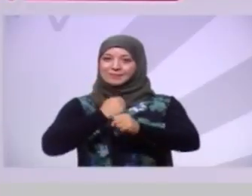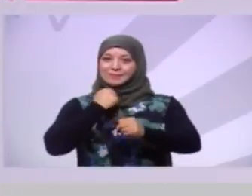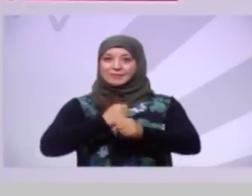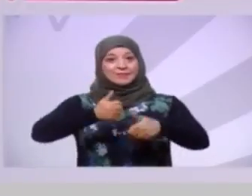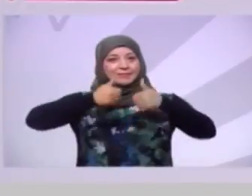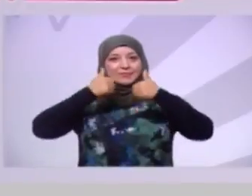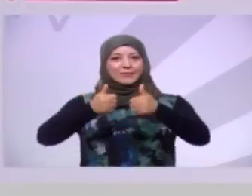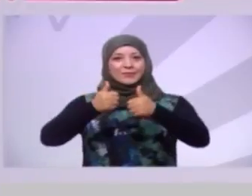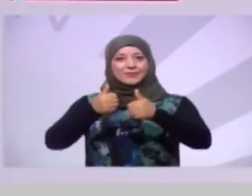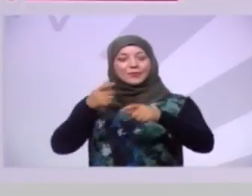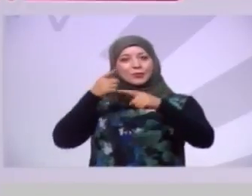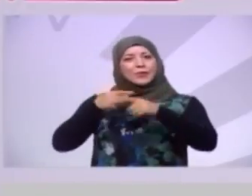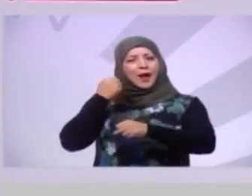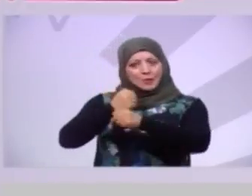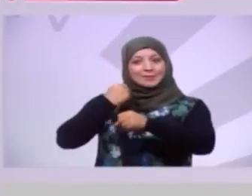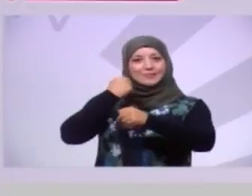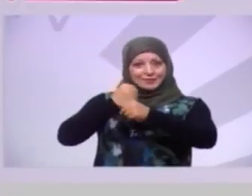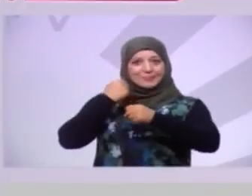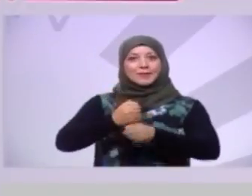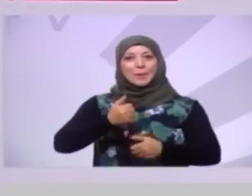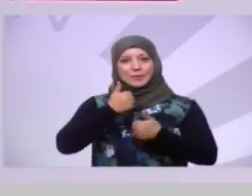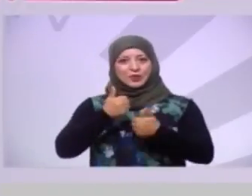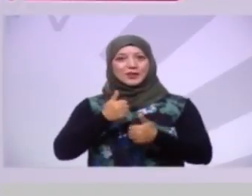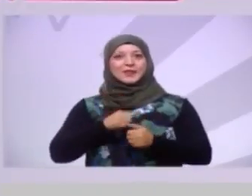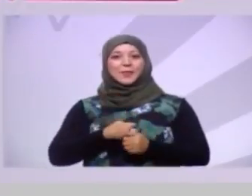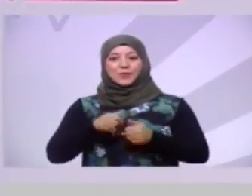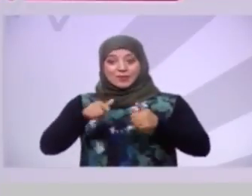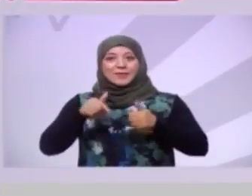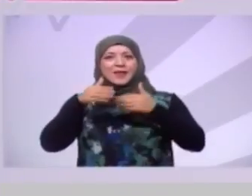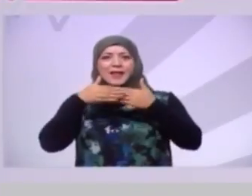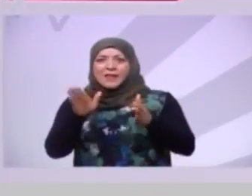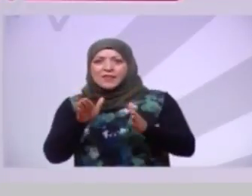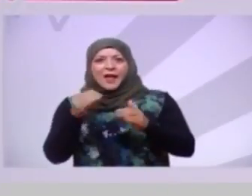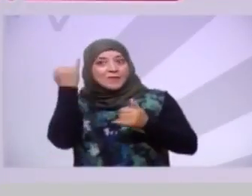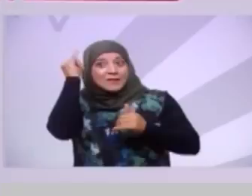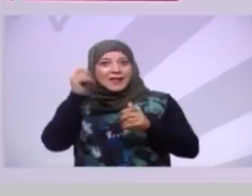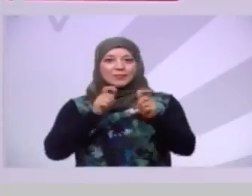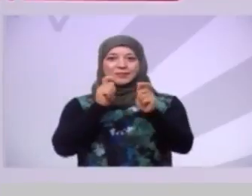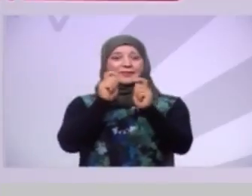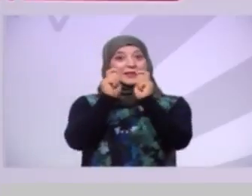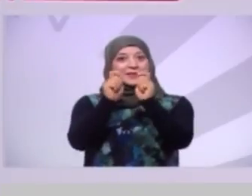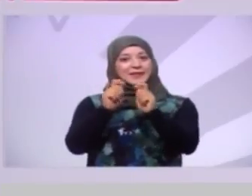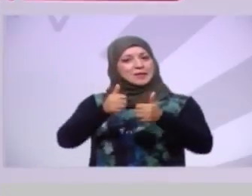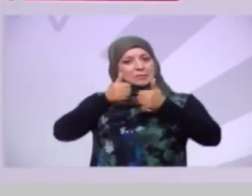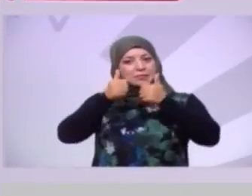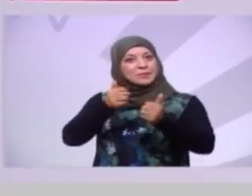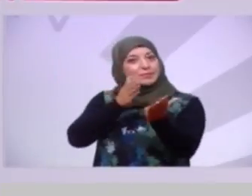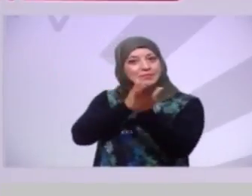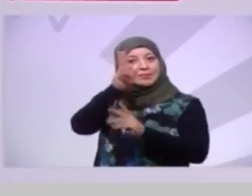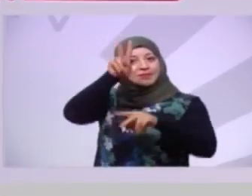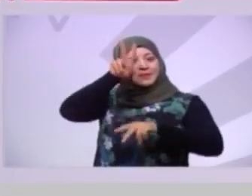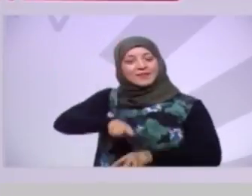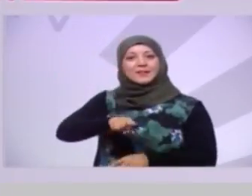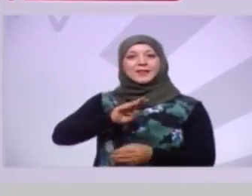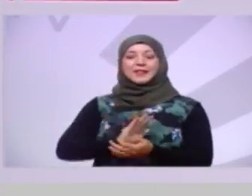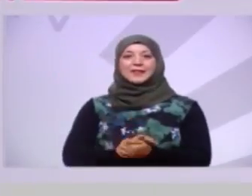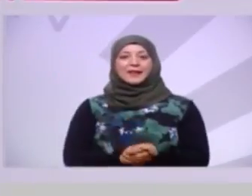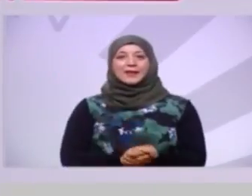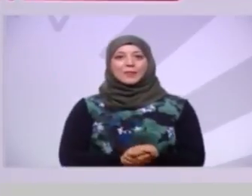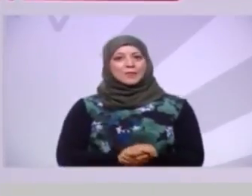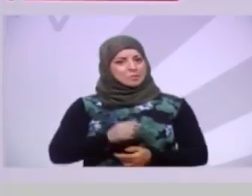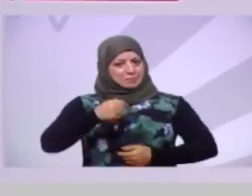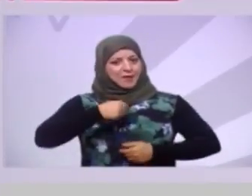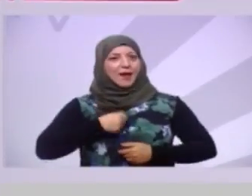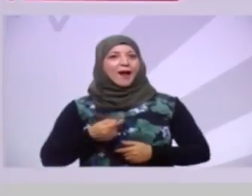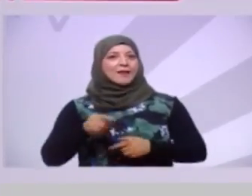والعمل وتفتح طريق سياسي جديد باراده صادقه احنا